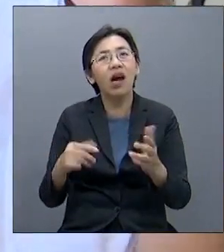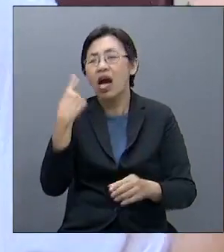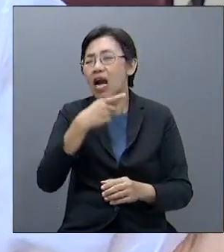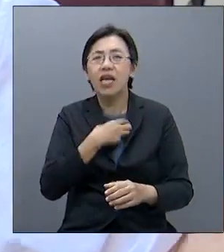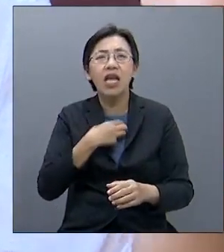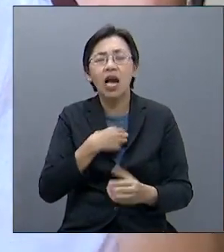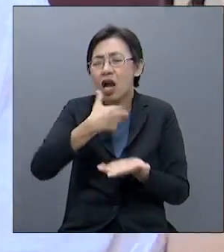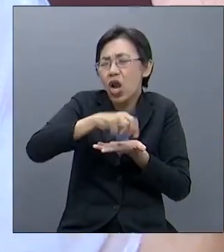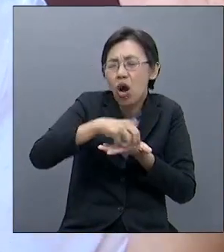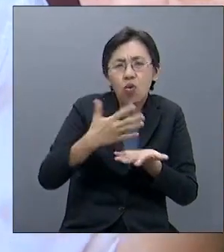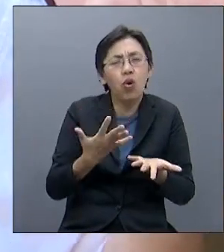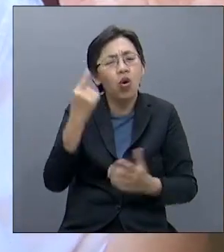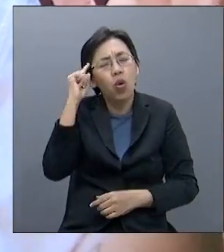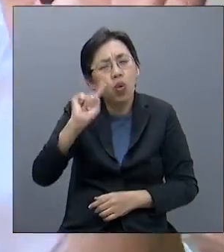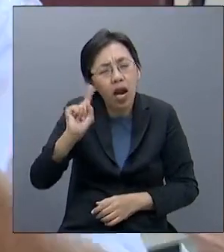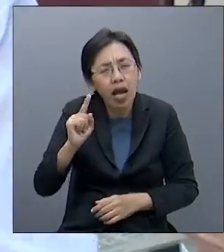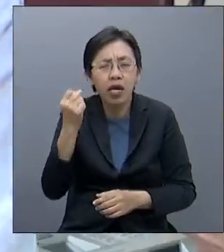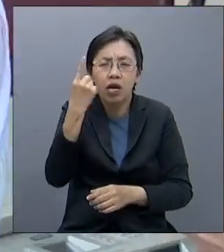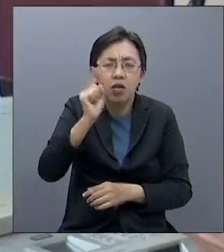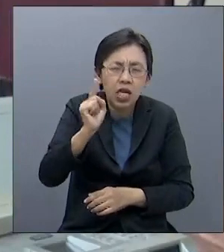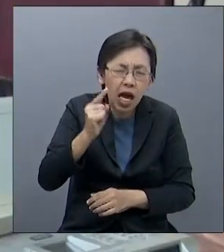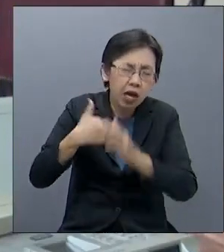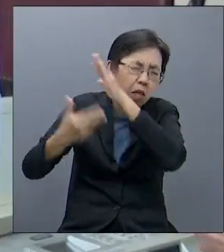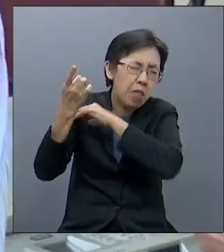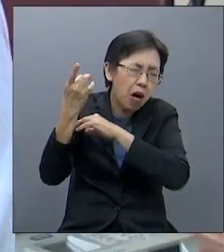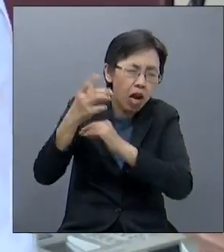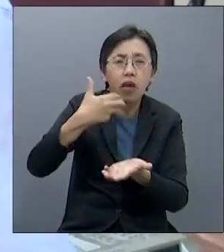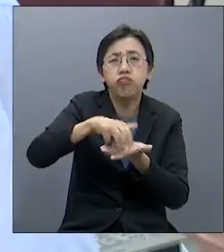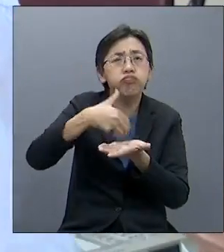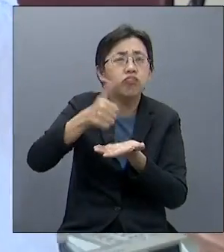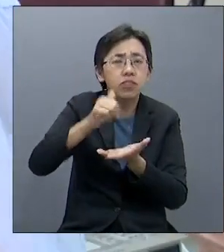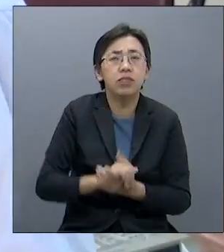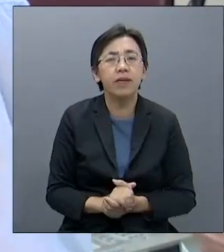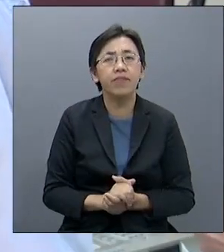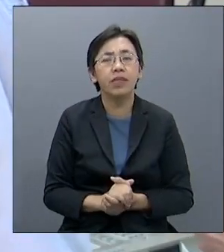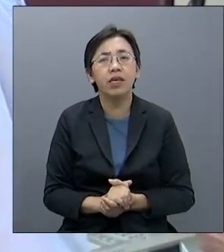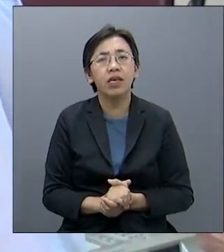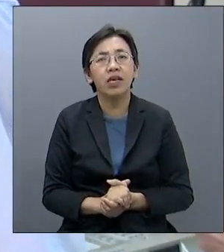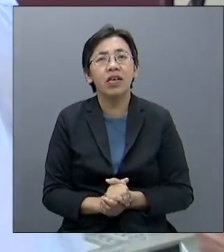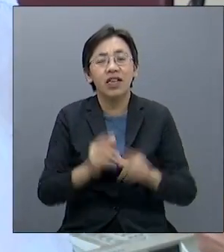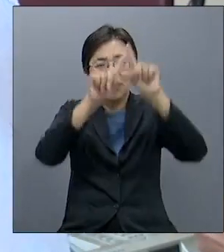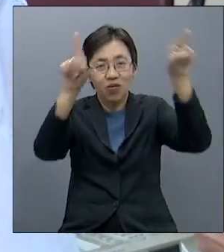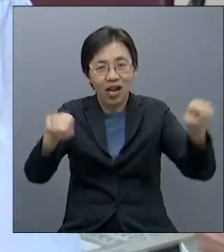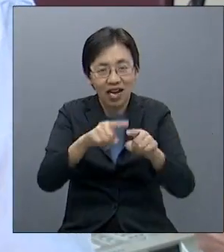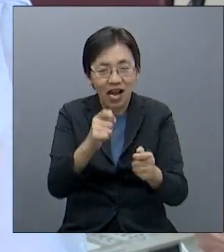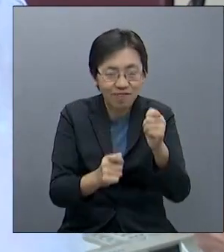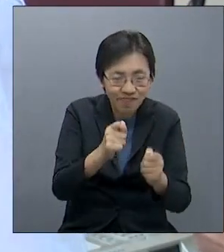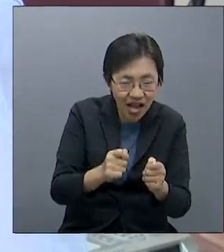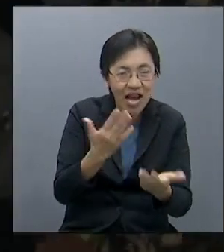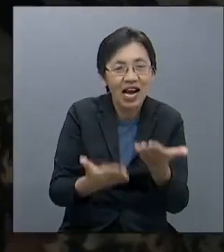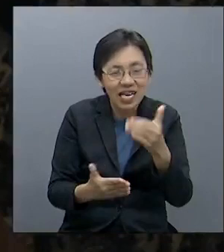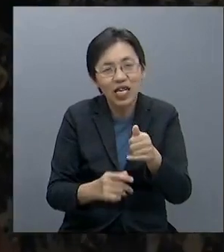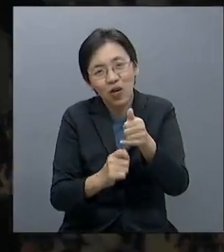จะเล่าเรื่องที่ตัวเองเข้าใจได้ดีนะครับแล้วก็เรื่องหนังตะลุงเอยหนังใหญ่มันก็เป็นสื่อประเภทนั้นอยู่แล้วคือสื่อในเชิงสตอรี่เทลลิ่